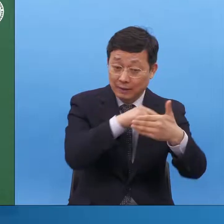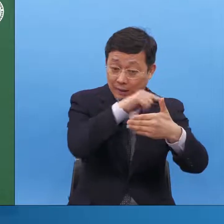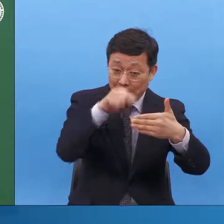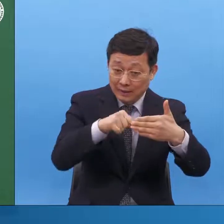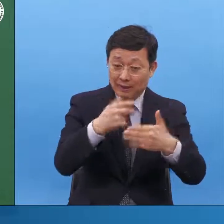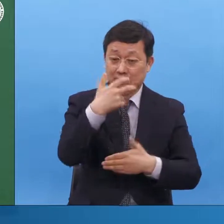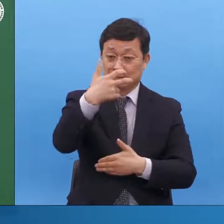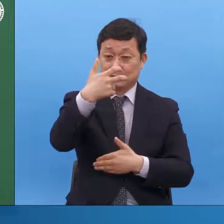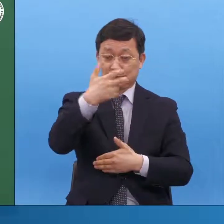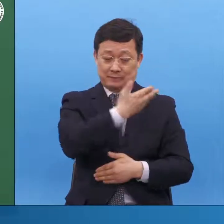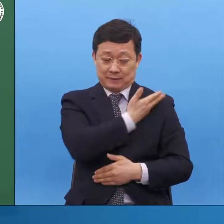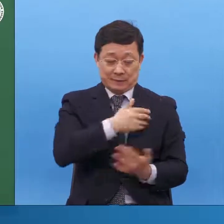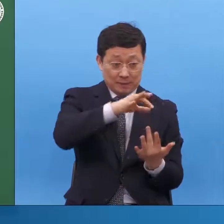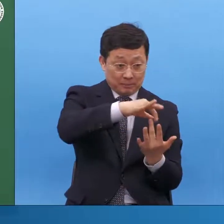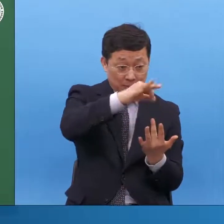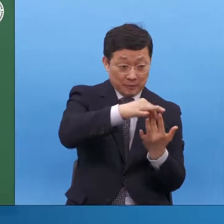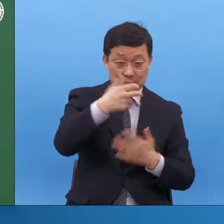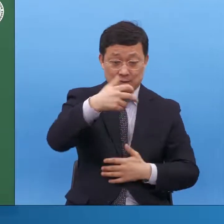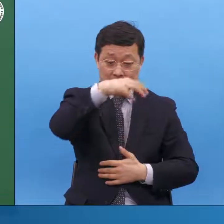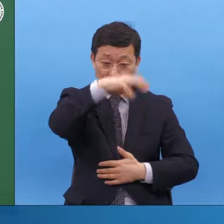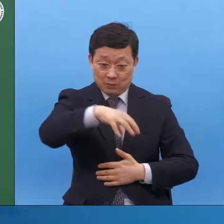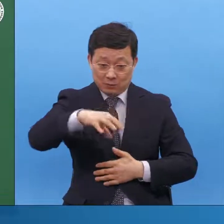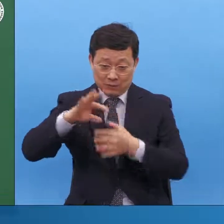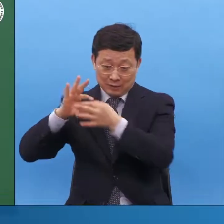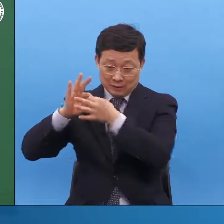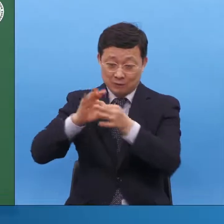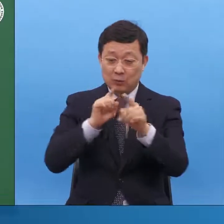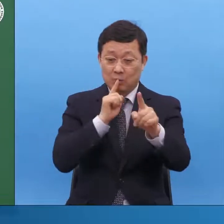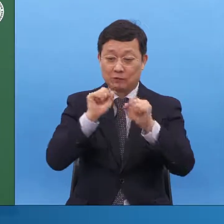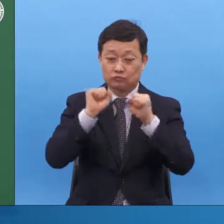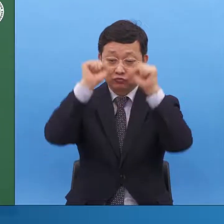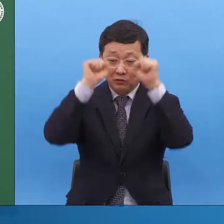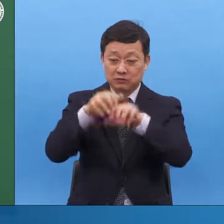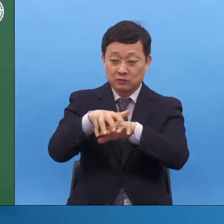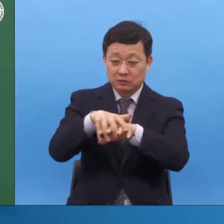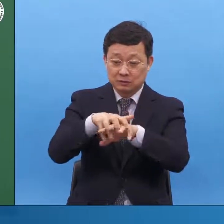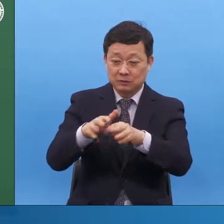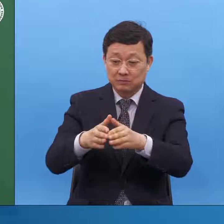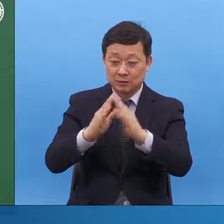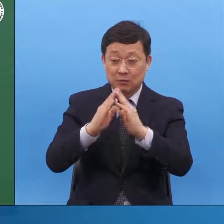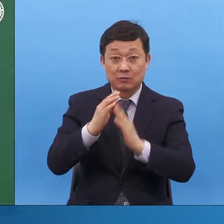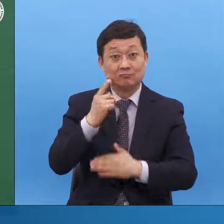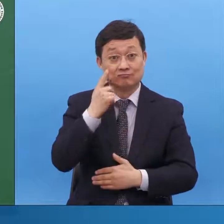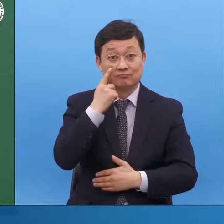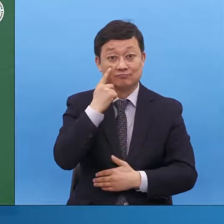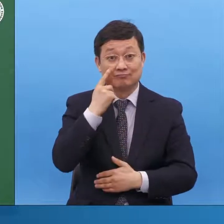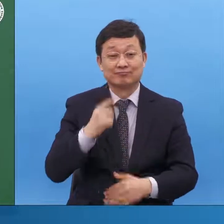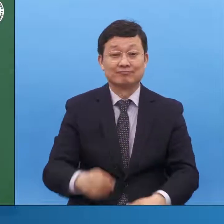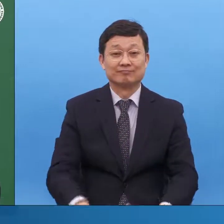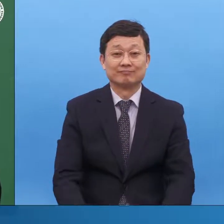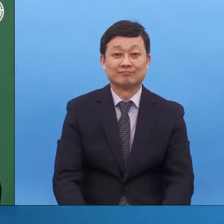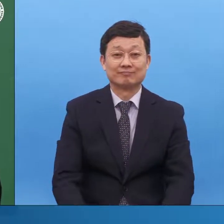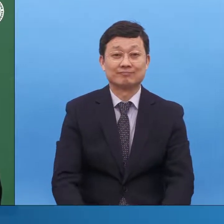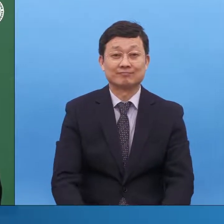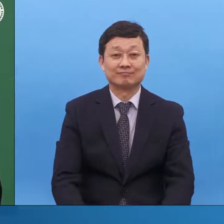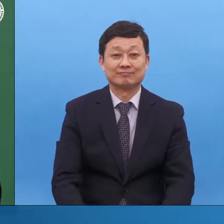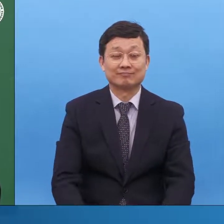school, those in our RU, or even for our remnants, try to make the regional churches that only evangelize in 70 places. 네,